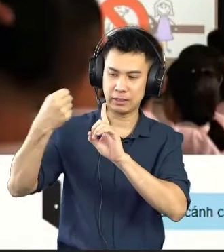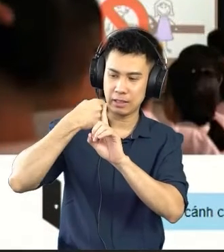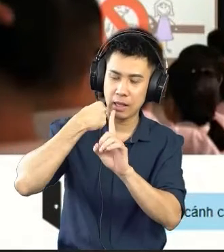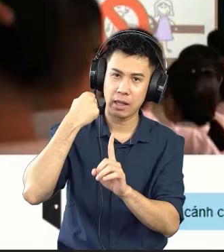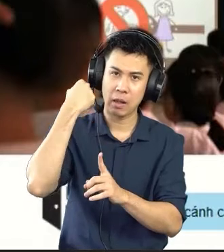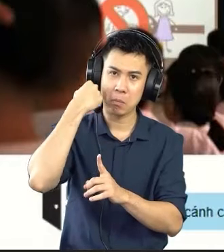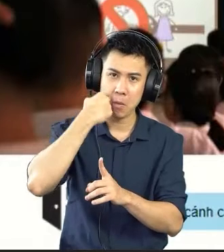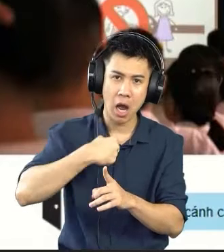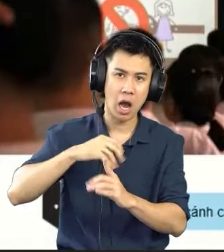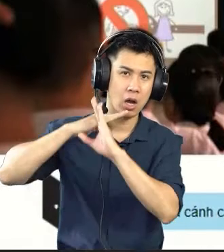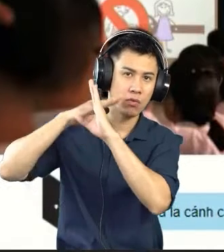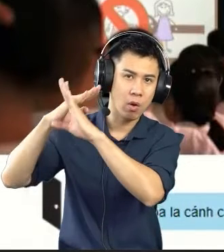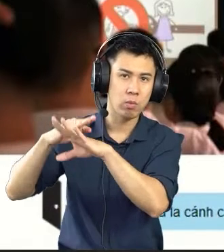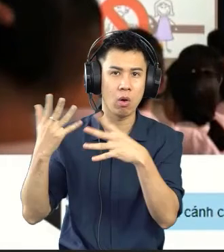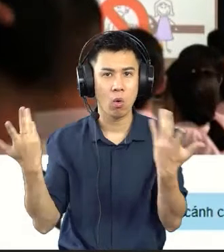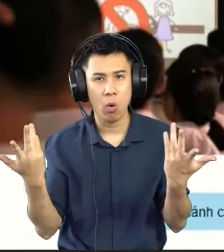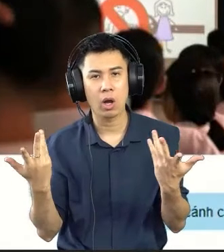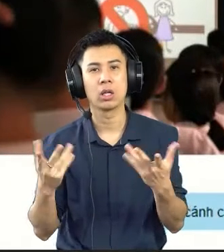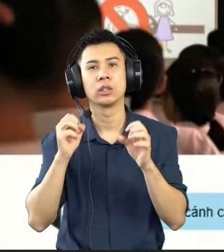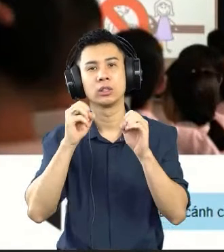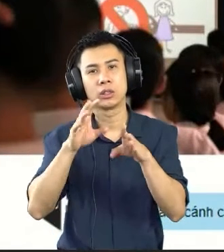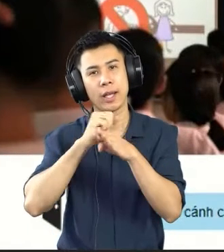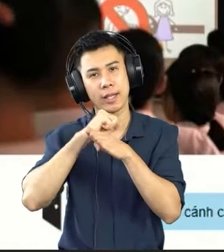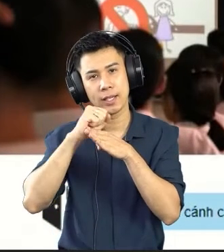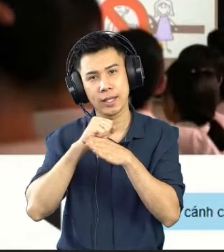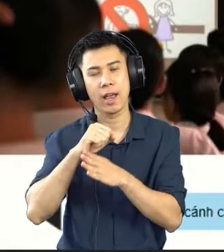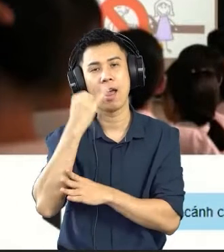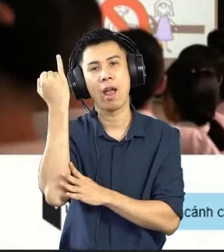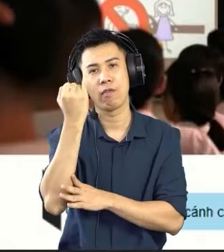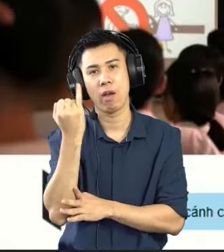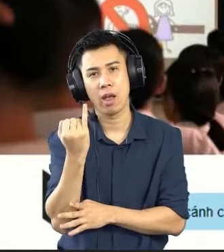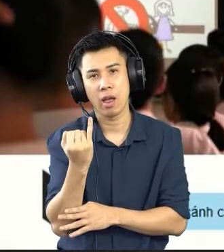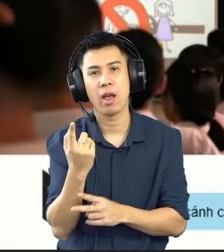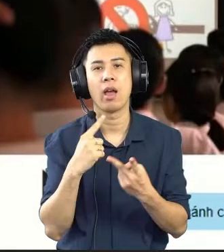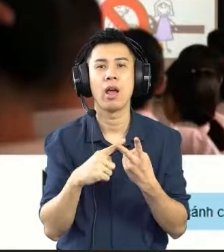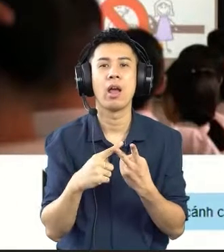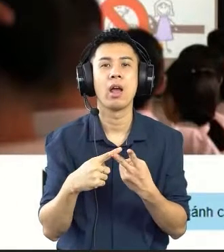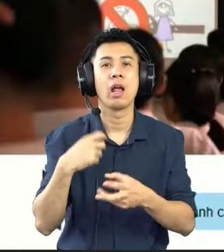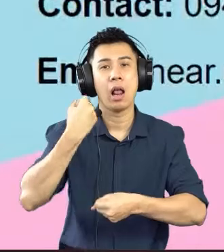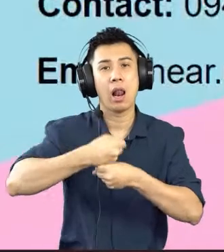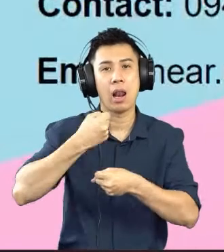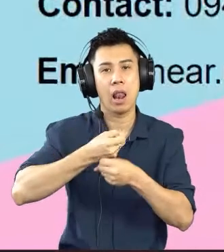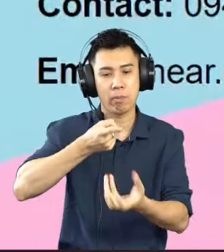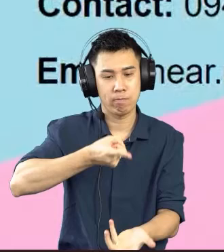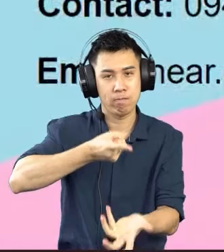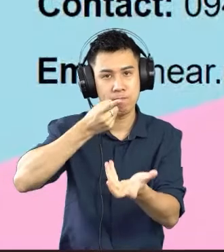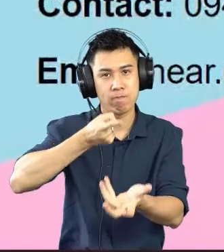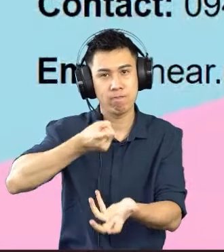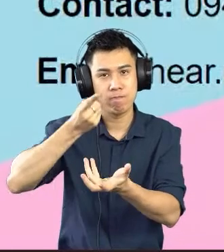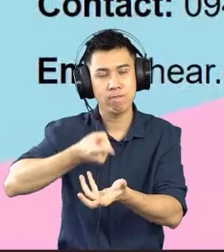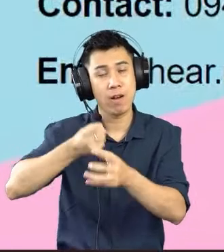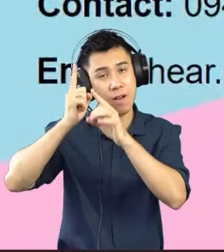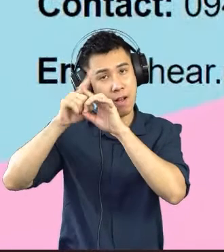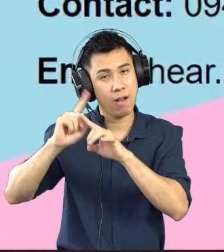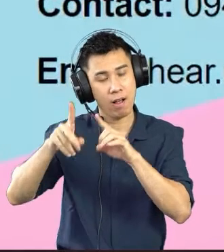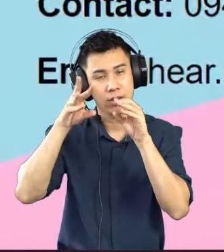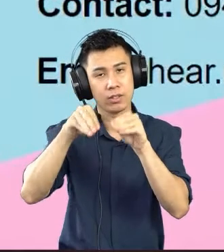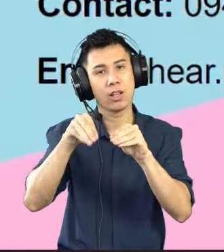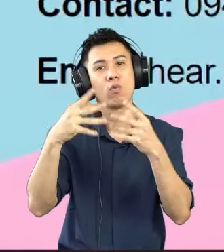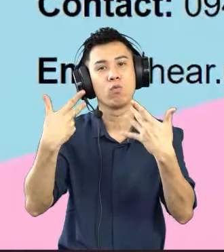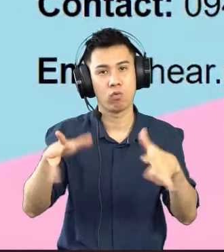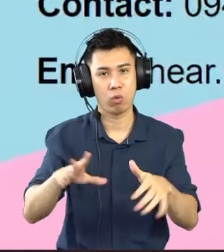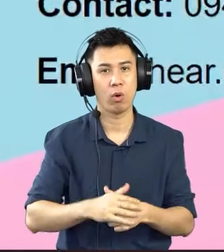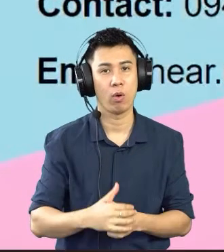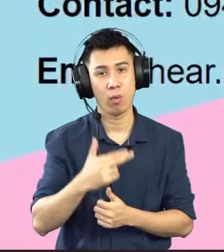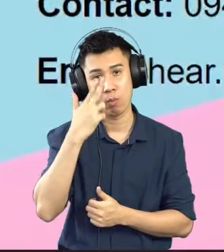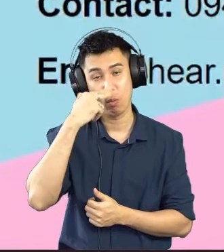nghiệp để giúp các em biết thêm về mỹ thuật với xưởng vẽ Queen Art hay là việc làm đèn lồng trung thu. Vậy thì Hear Us Now mong rằng